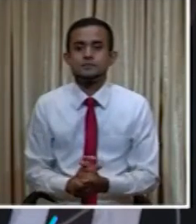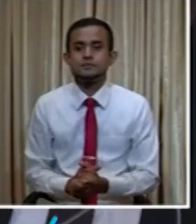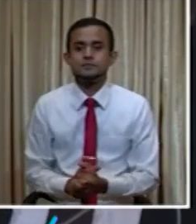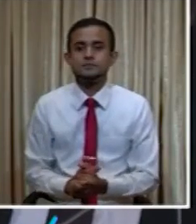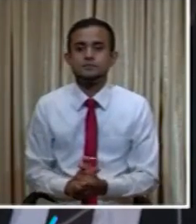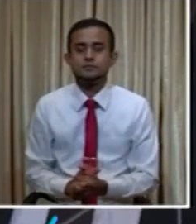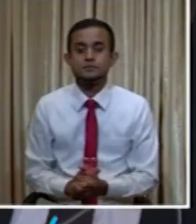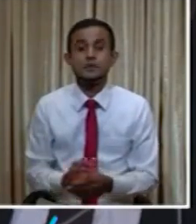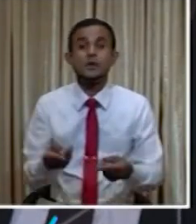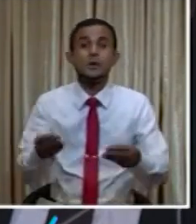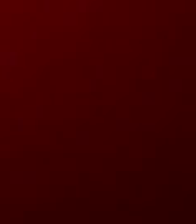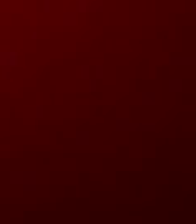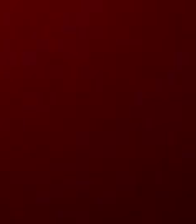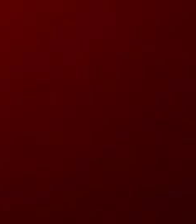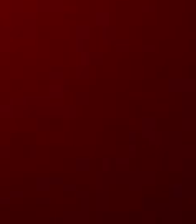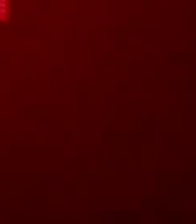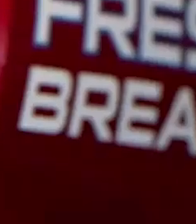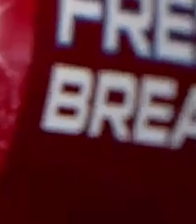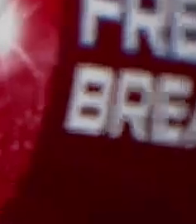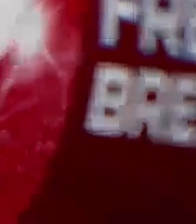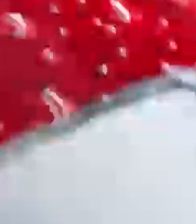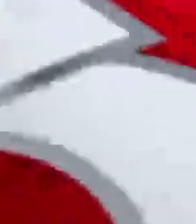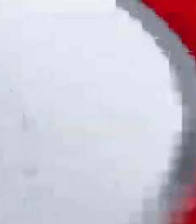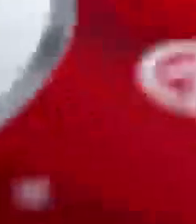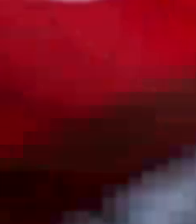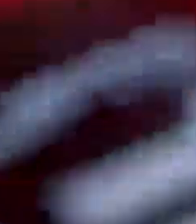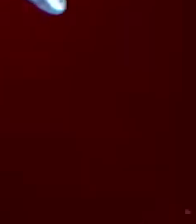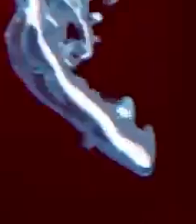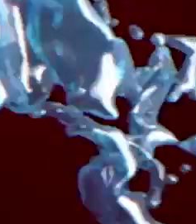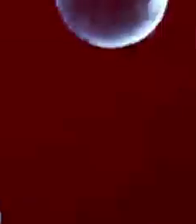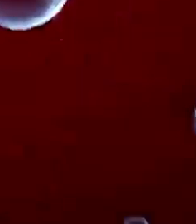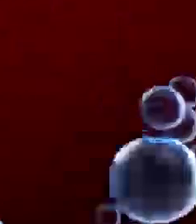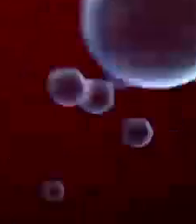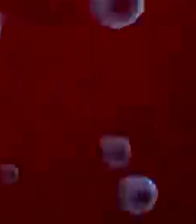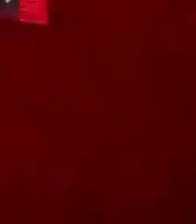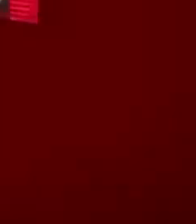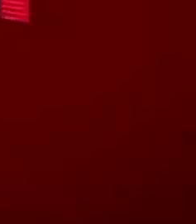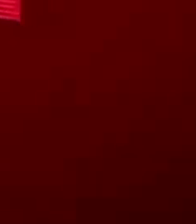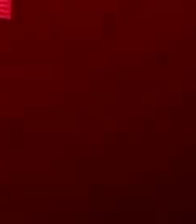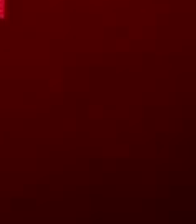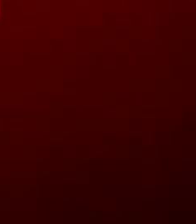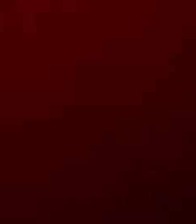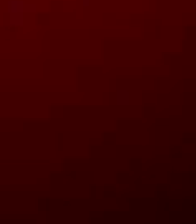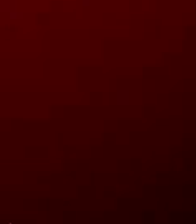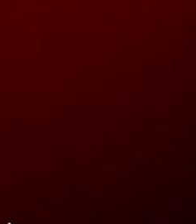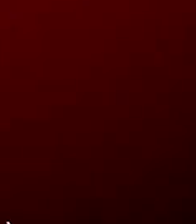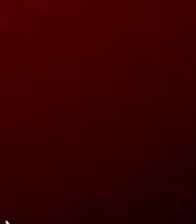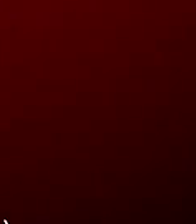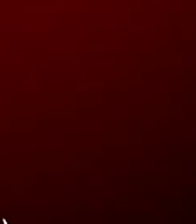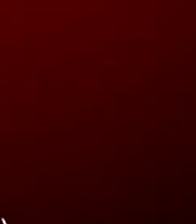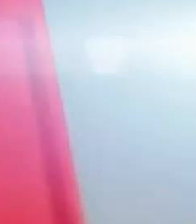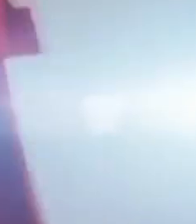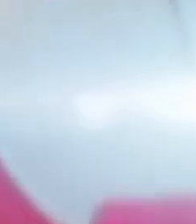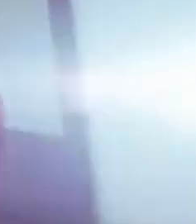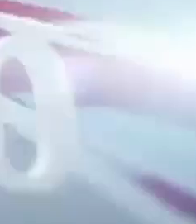other areas that are being opened close up ever fresh toothpaste pair 12ක් දක්වා නැවුම් මුවක පාස අත්විඳින්න